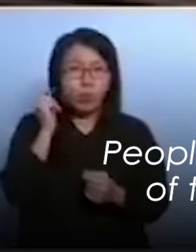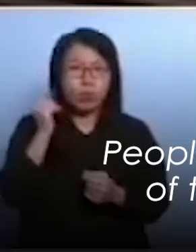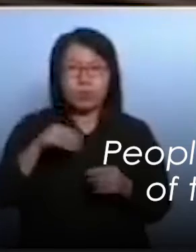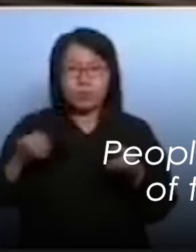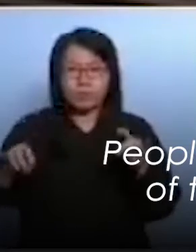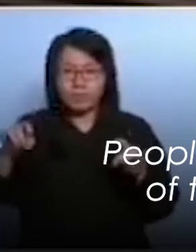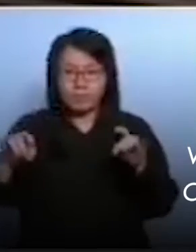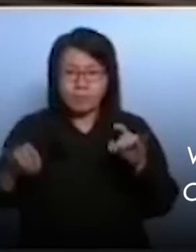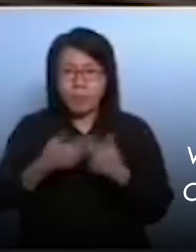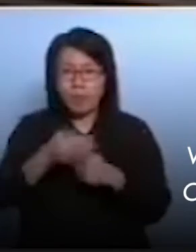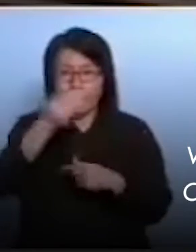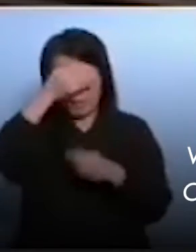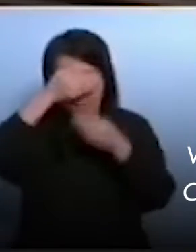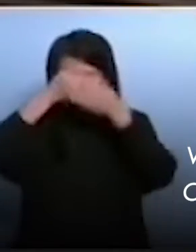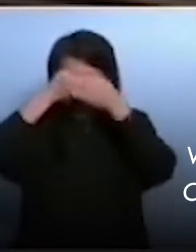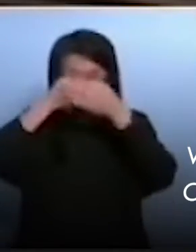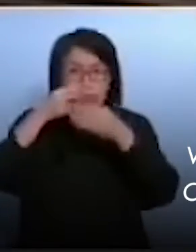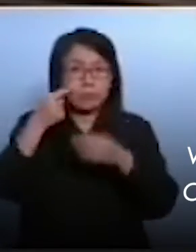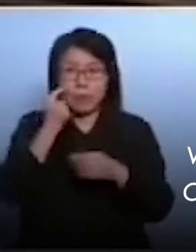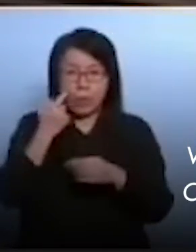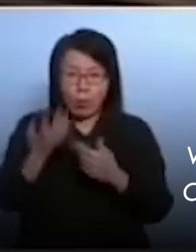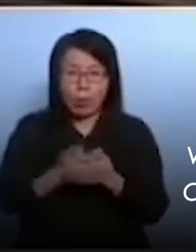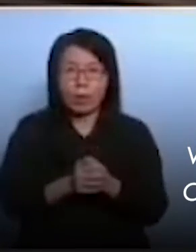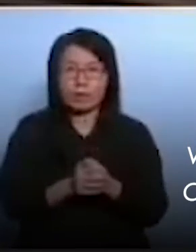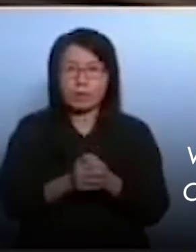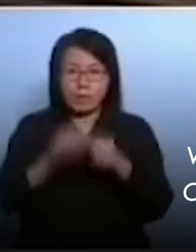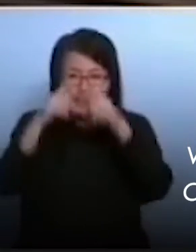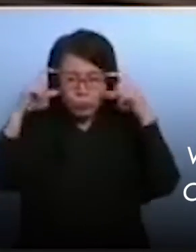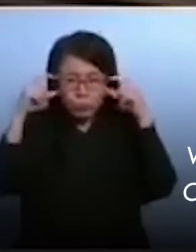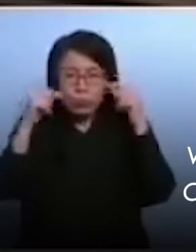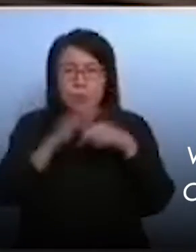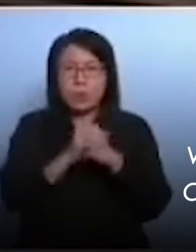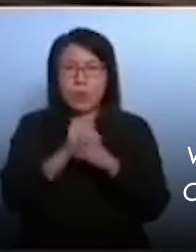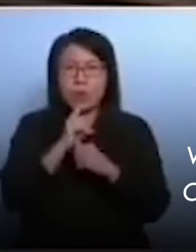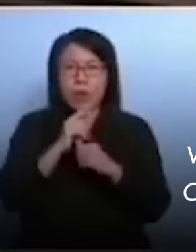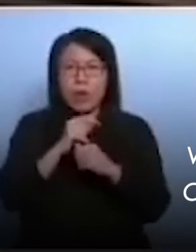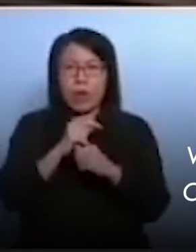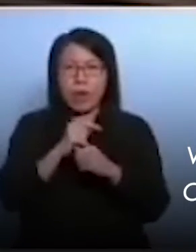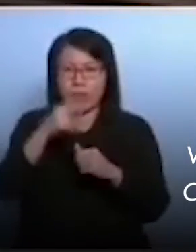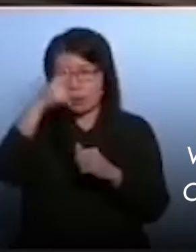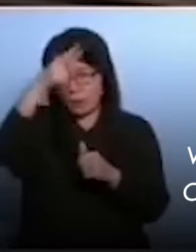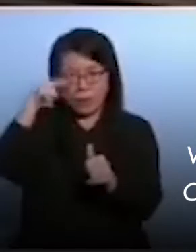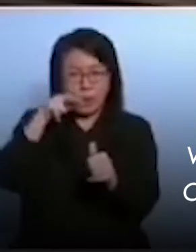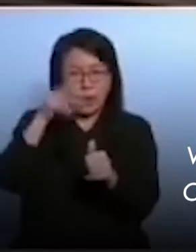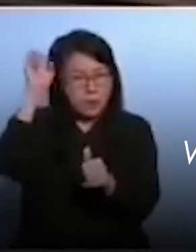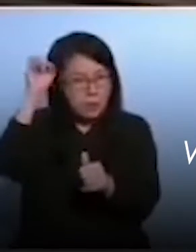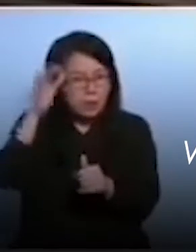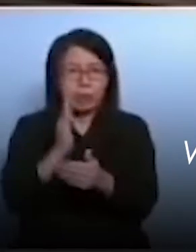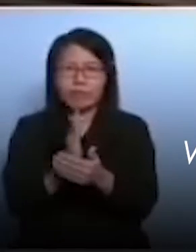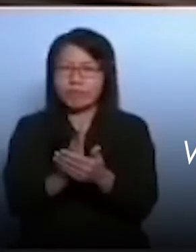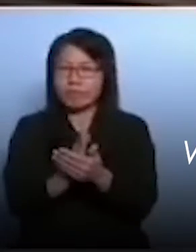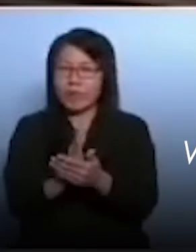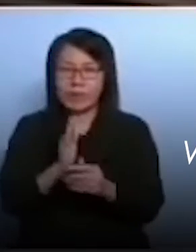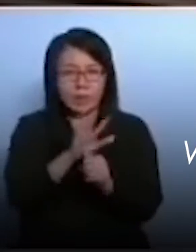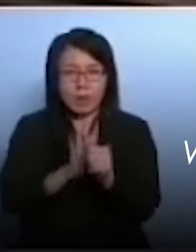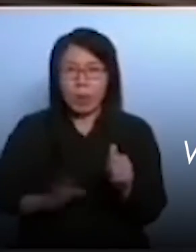蒙住嘅，蒙住即係話佢持任何嘅政見，其實唔會影響佢嘅。我哋